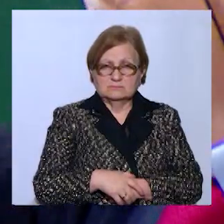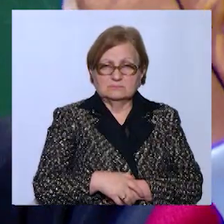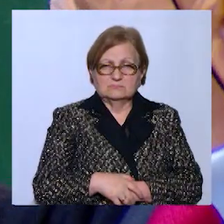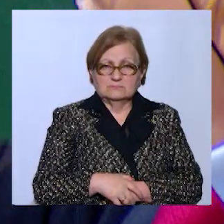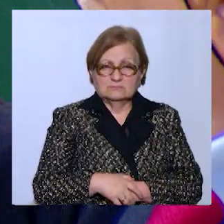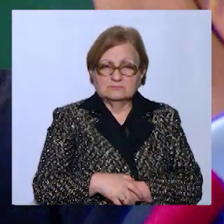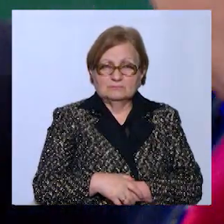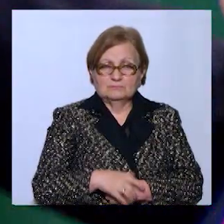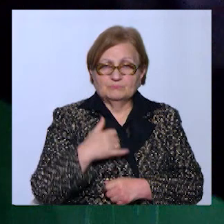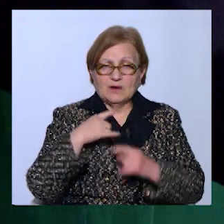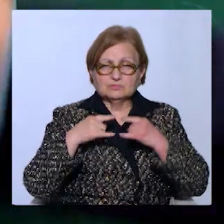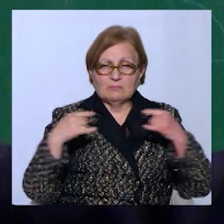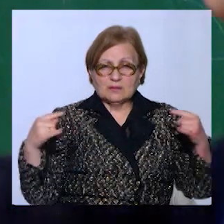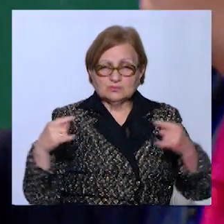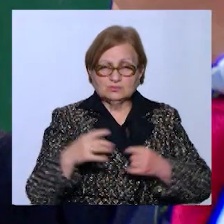აი მაქვს მართკუთხედი,